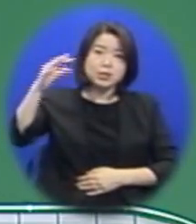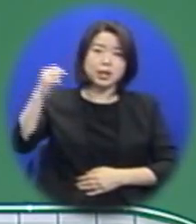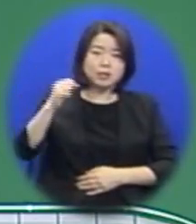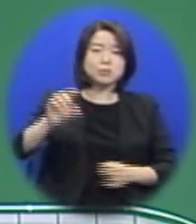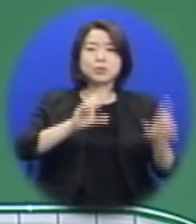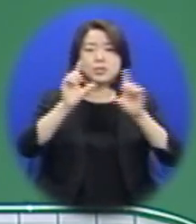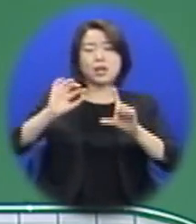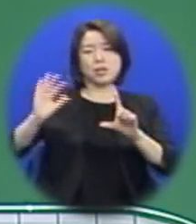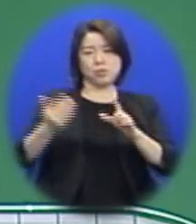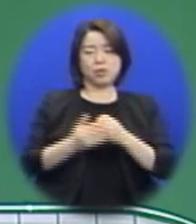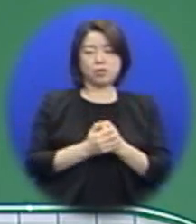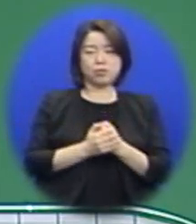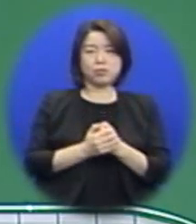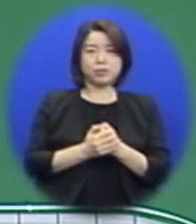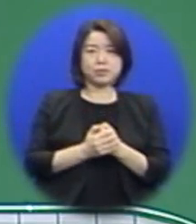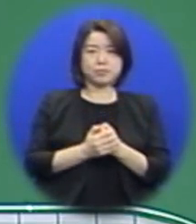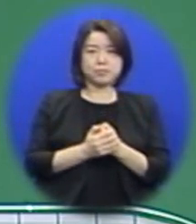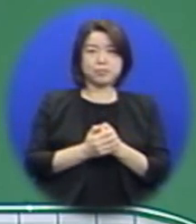아십니까?